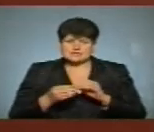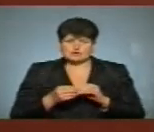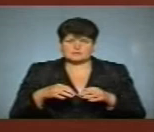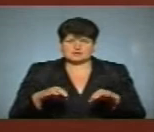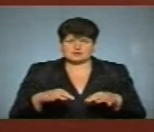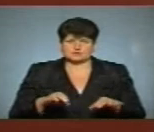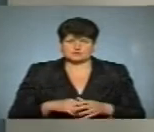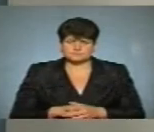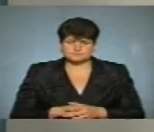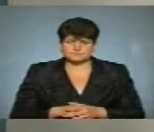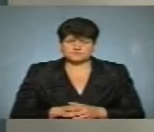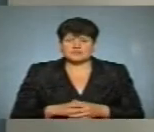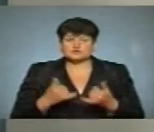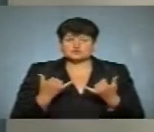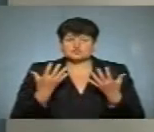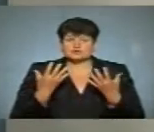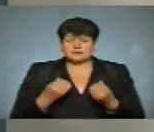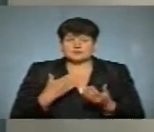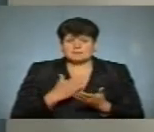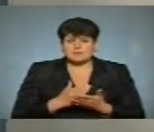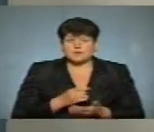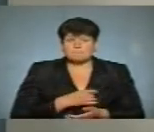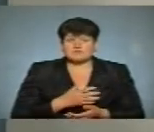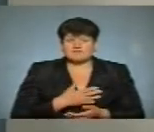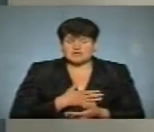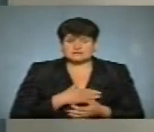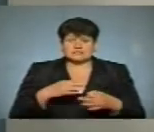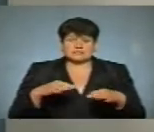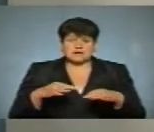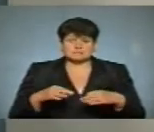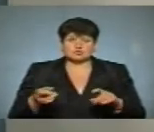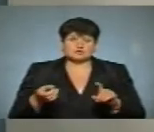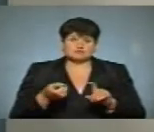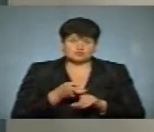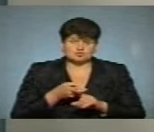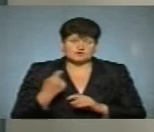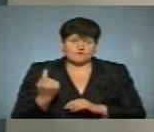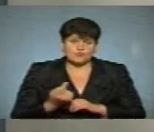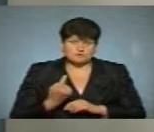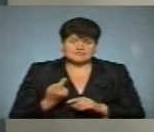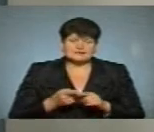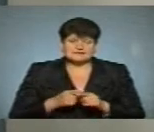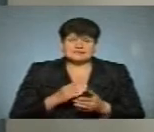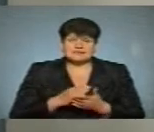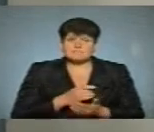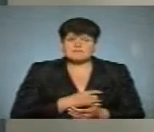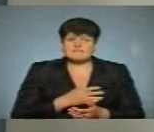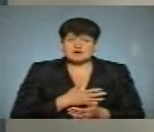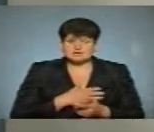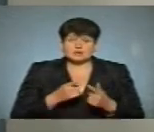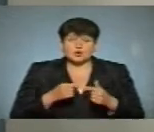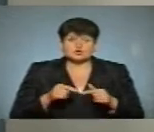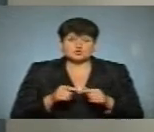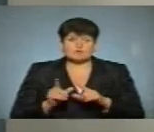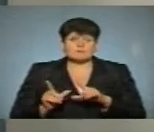сполучення? Ну, на сьогоднішній день ми маємо приватне транспортне сполучення по області, так? Це є приватники, які організовують